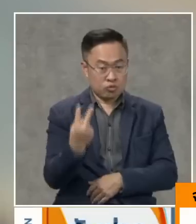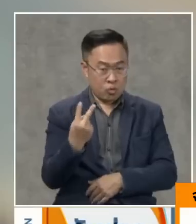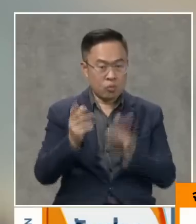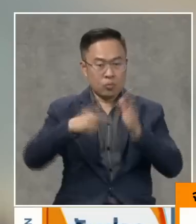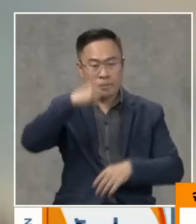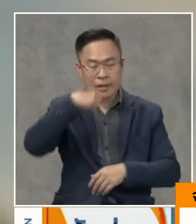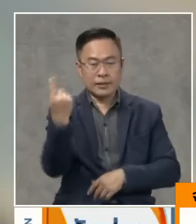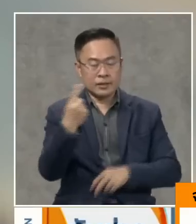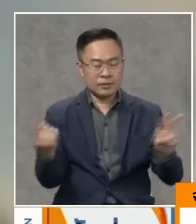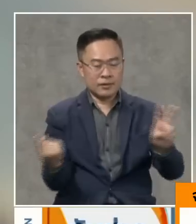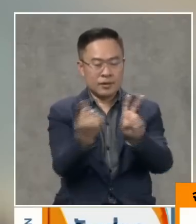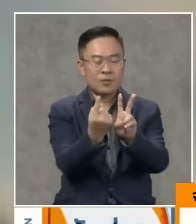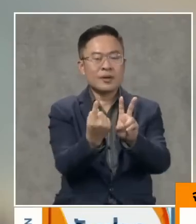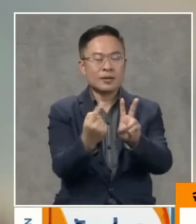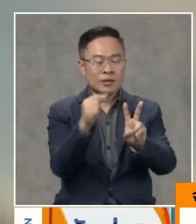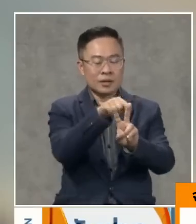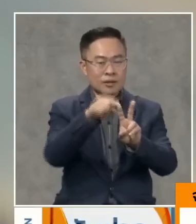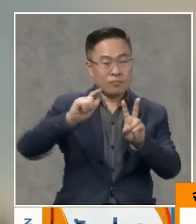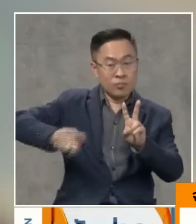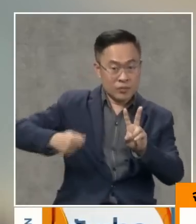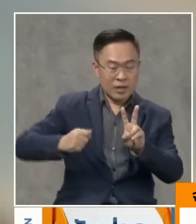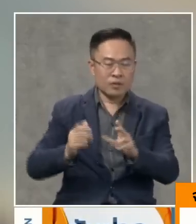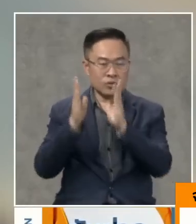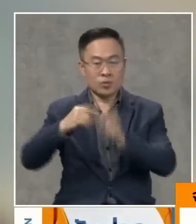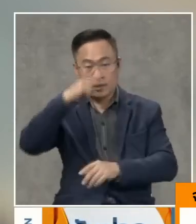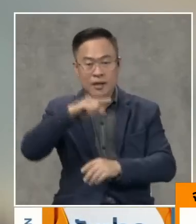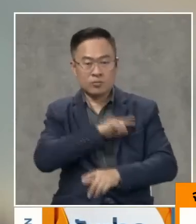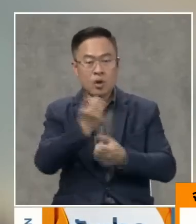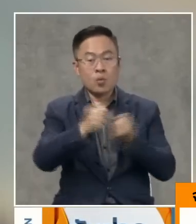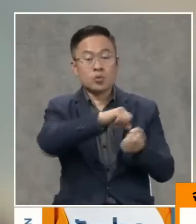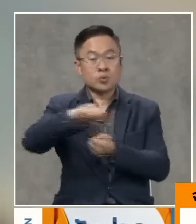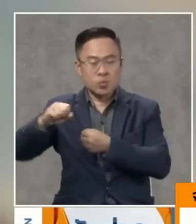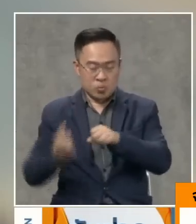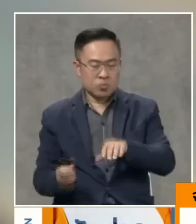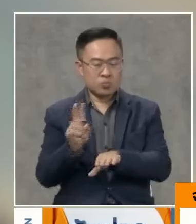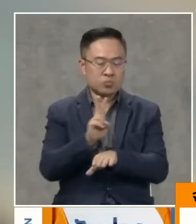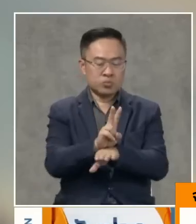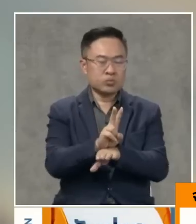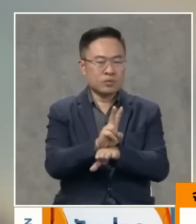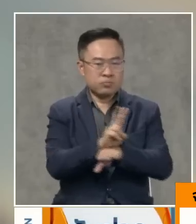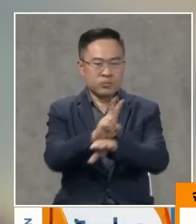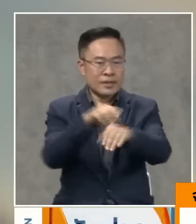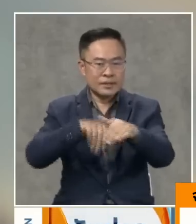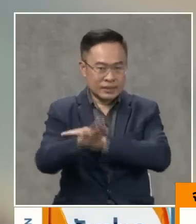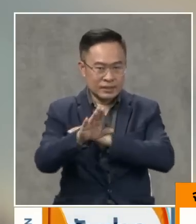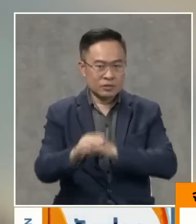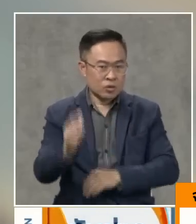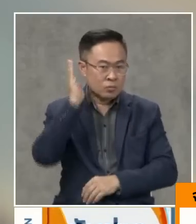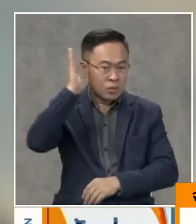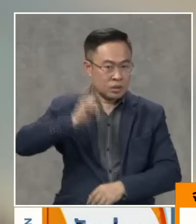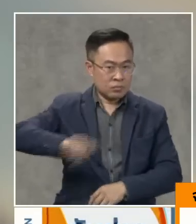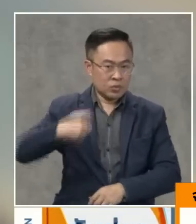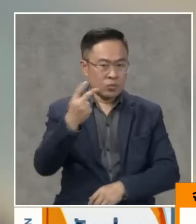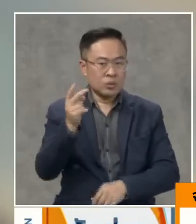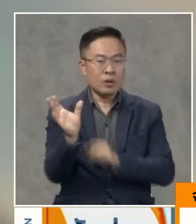คนค่ะทราบต่อมาด้วยว่าคนไทยเนี่ยเป็นคนที่ขับรถตู้พาหลบหนีนะคะภายในบ้านที่ไปจับกุมคุณผู้ชมเขาไปตร